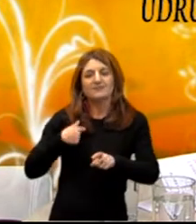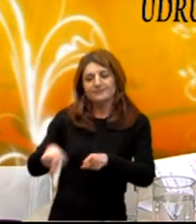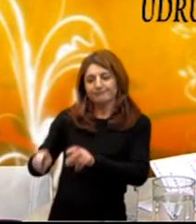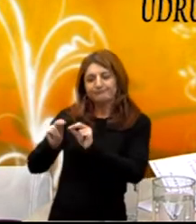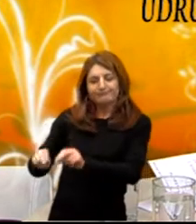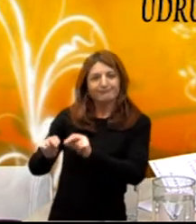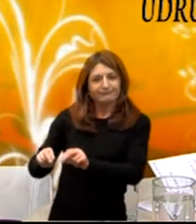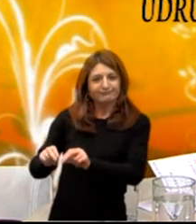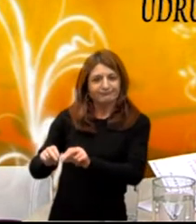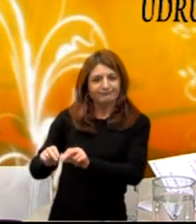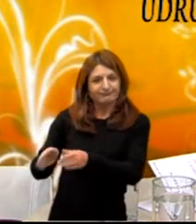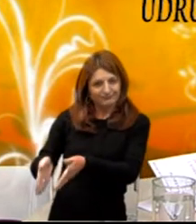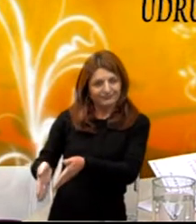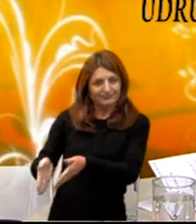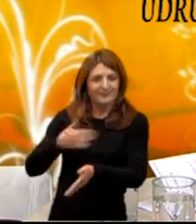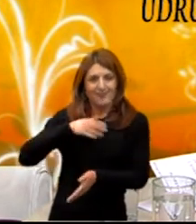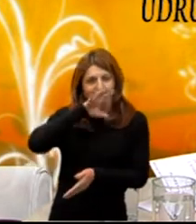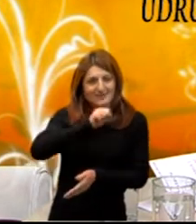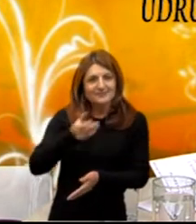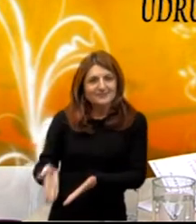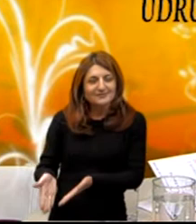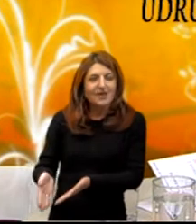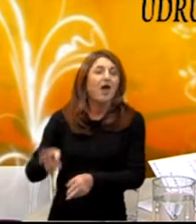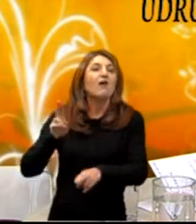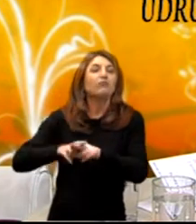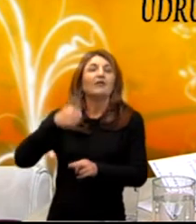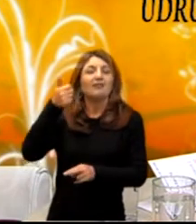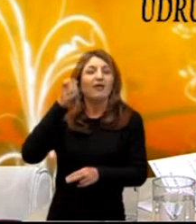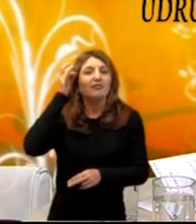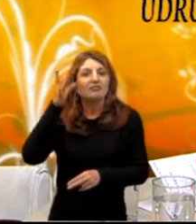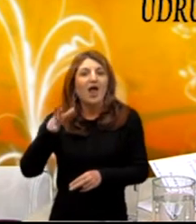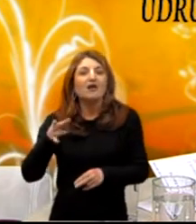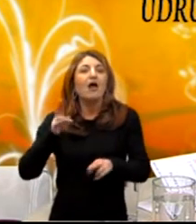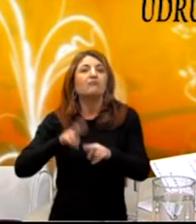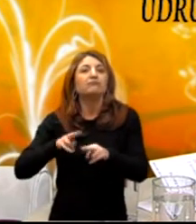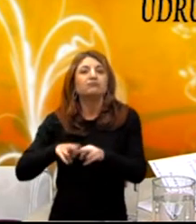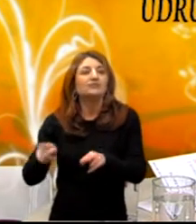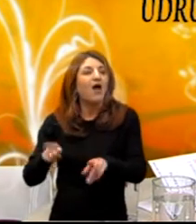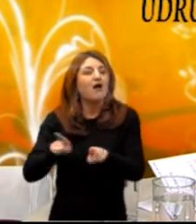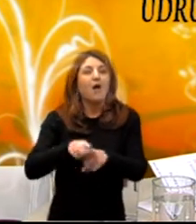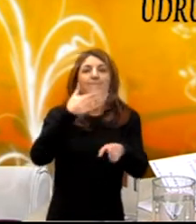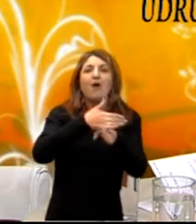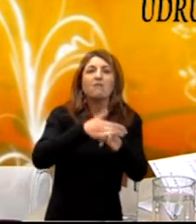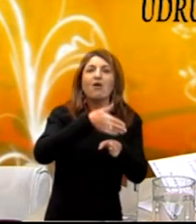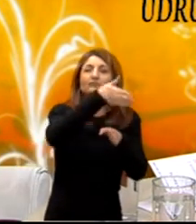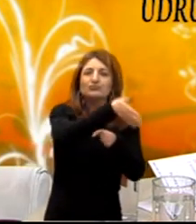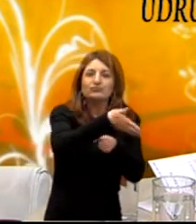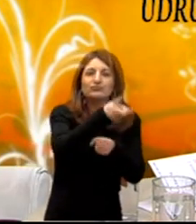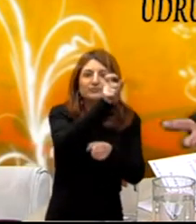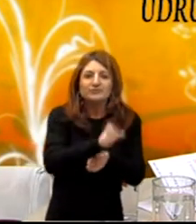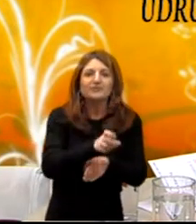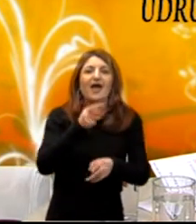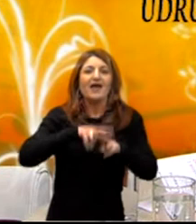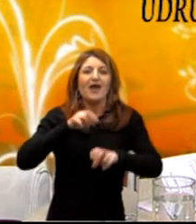tu osobu, to znači našeg psa, koji će jednog dana biti rehabilitator. Da, za